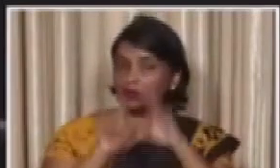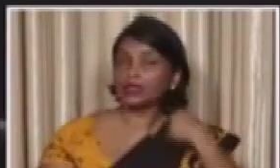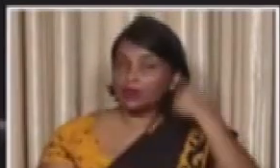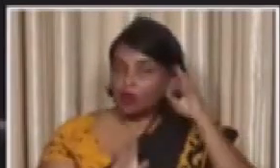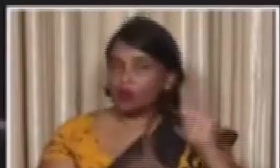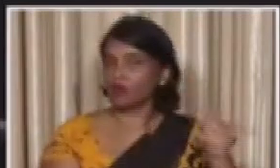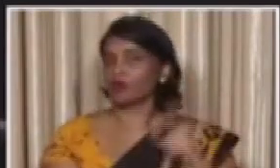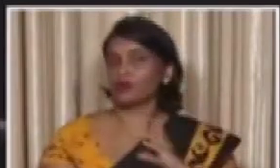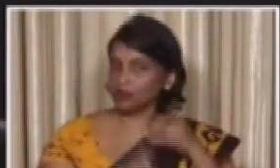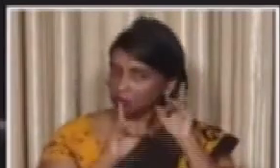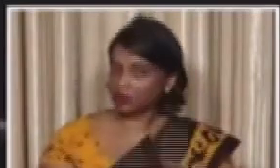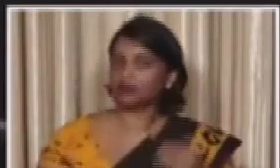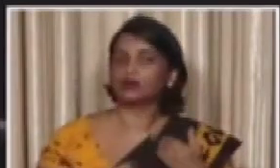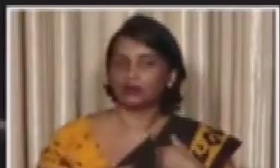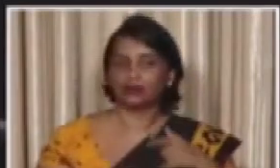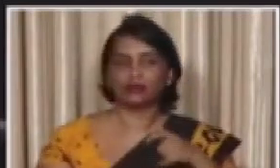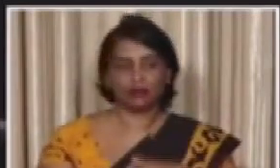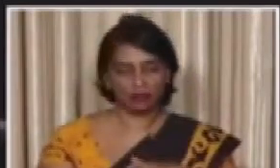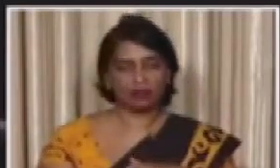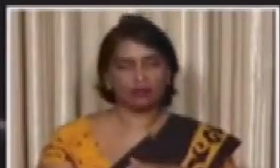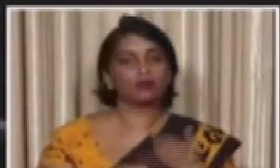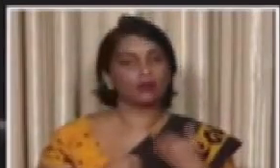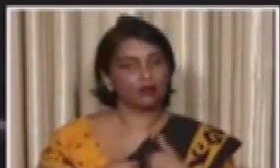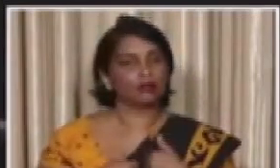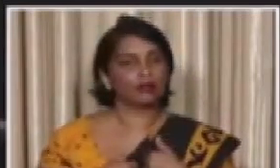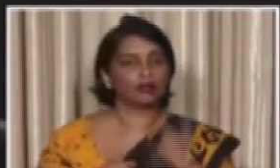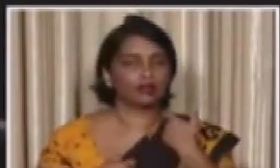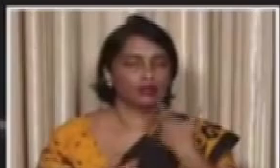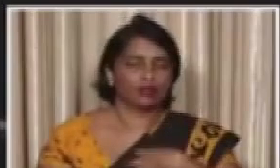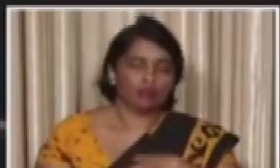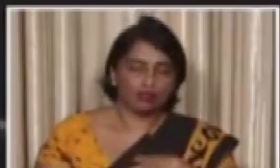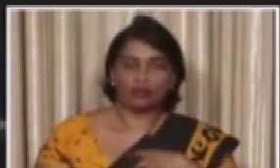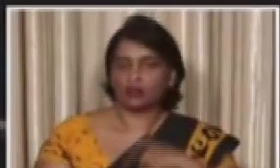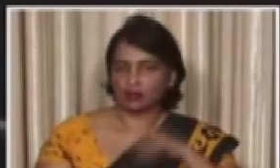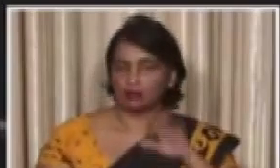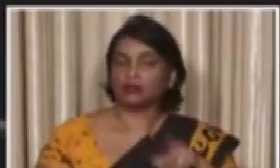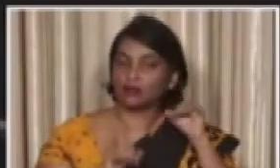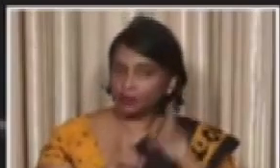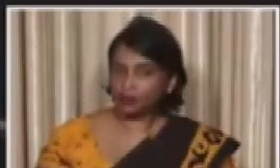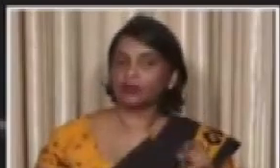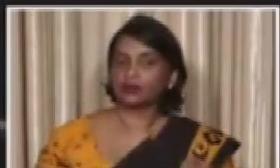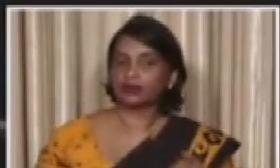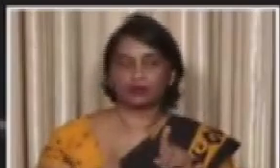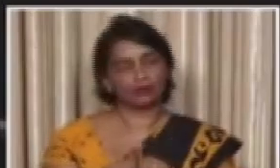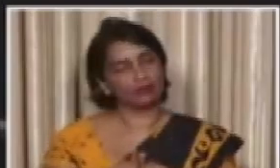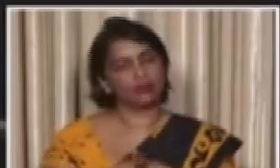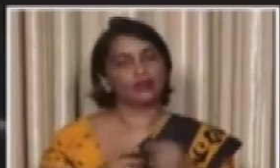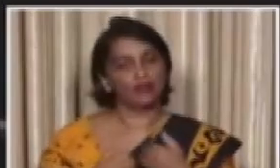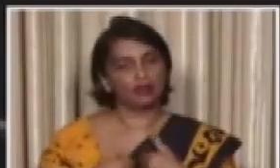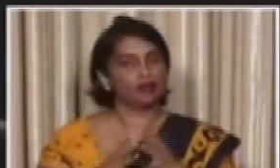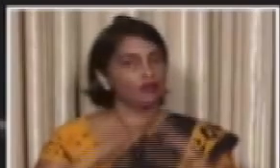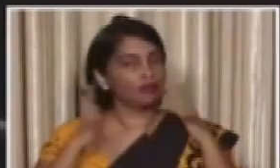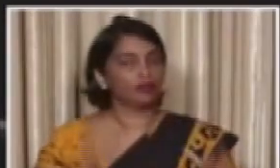එයයි. එම නිසා මෙම අවස්ථාව මට ඉතාම සංවේදී අවස්ථාවක්. එය එක පැත්තකින් අපේ